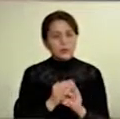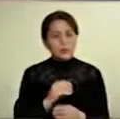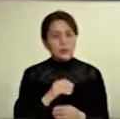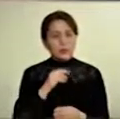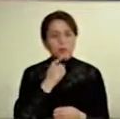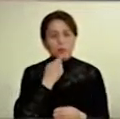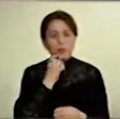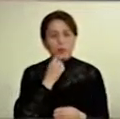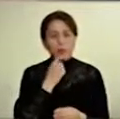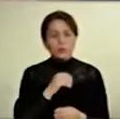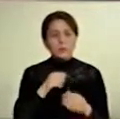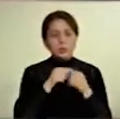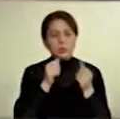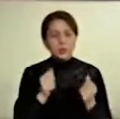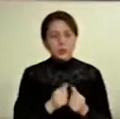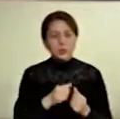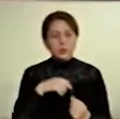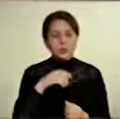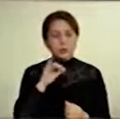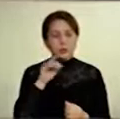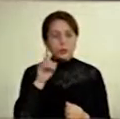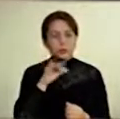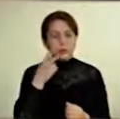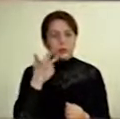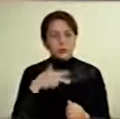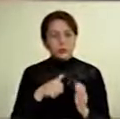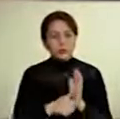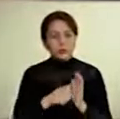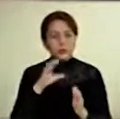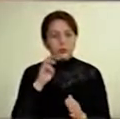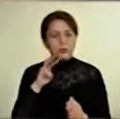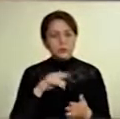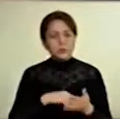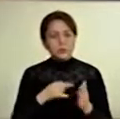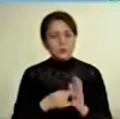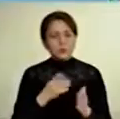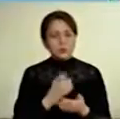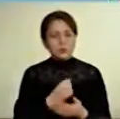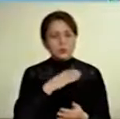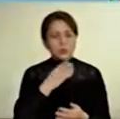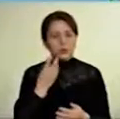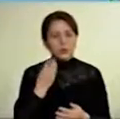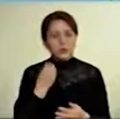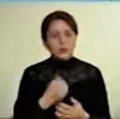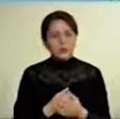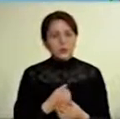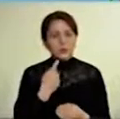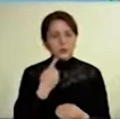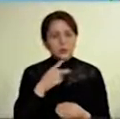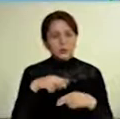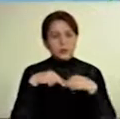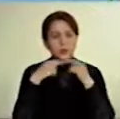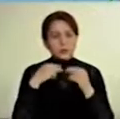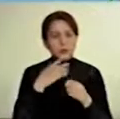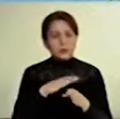murakkab shaklning yuzi 36 santimetr kvadratga tengligi kelib chiqar ekan. Bundan tashqari yana bir narsaga e'tibor